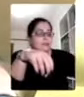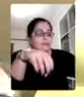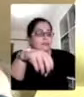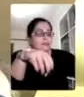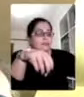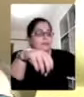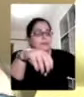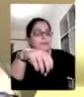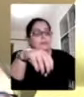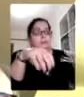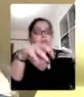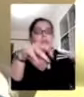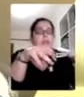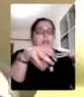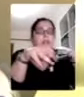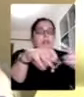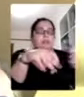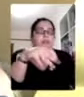zannediyorum